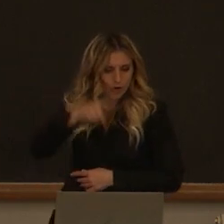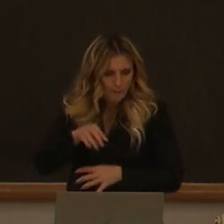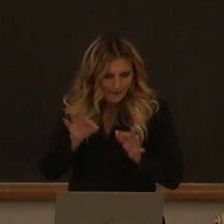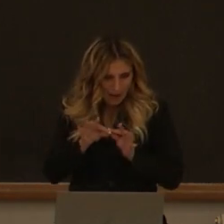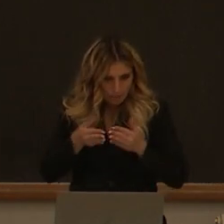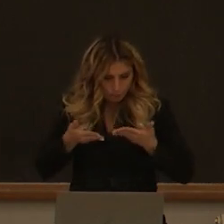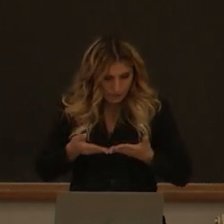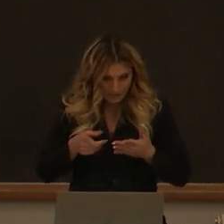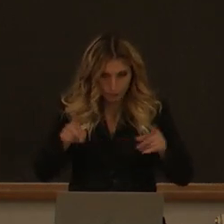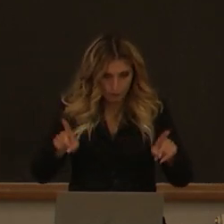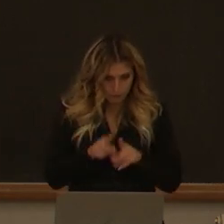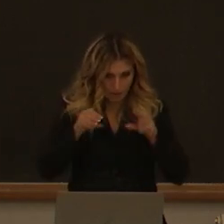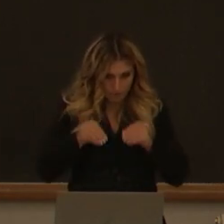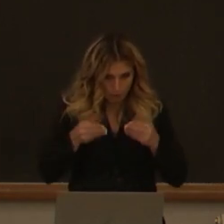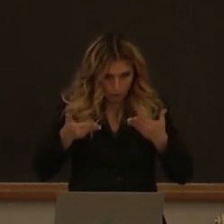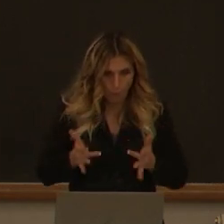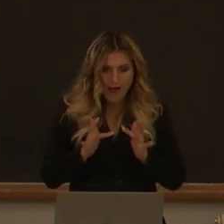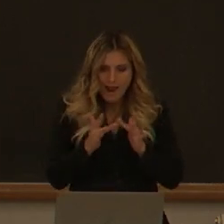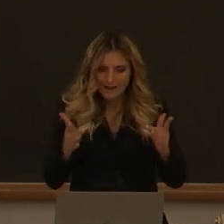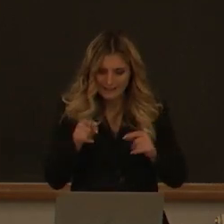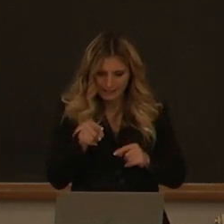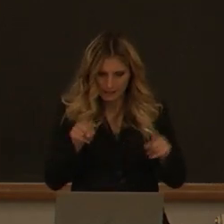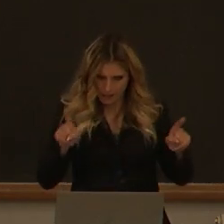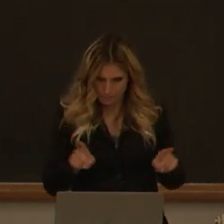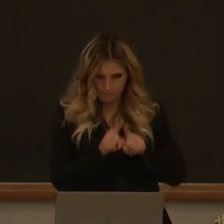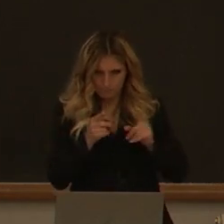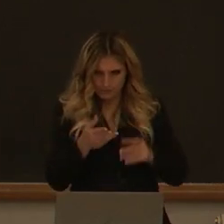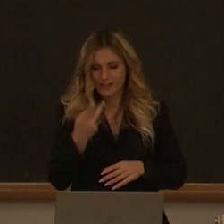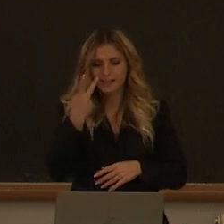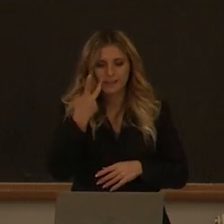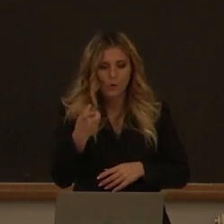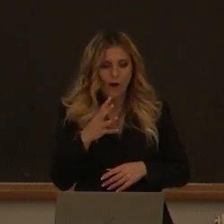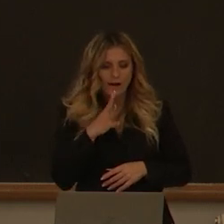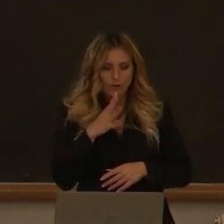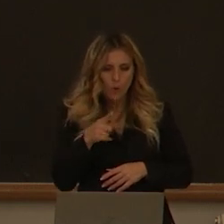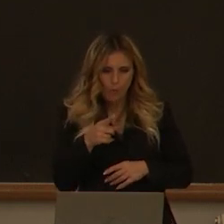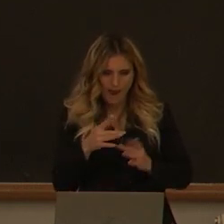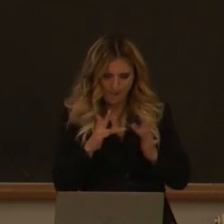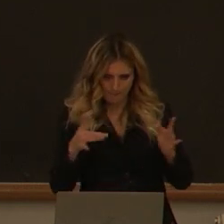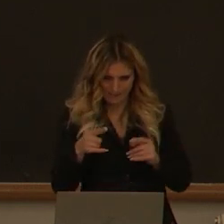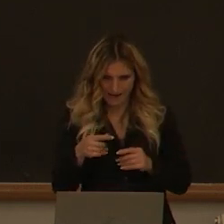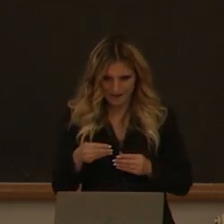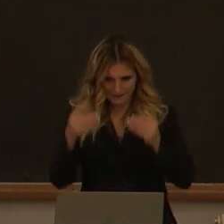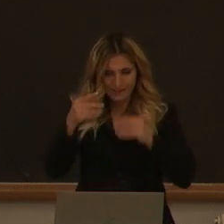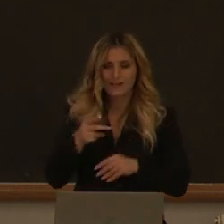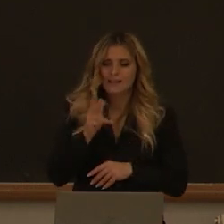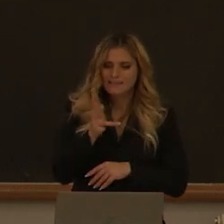qui in questa stessa sede e sullo stesso link, mi pare, per quanto riguarda il webinar, alle 10.30